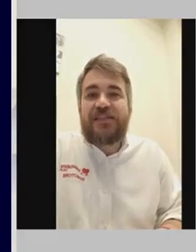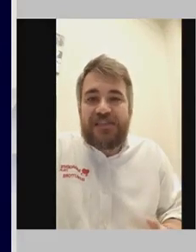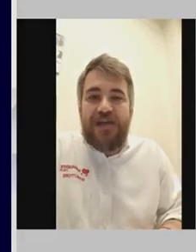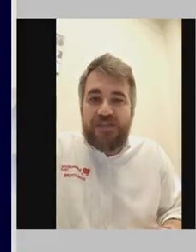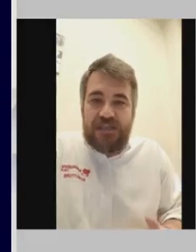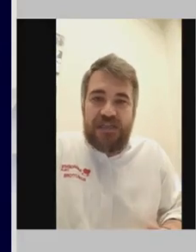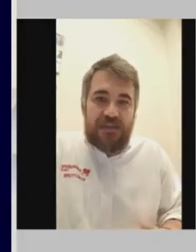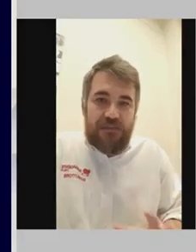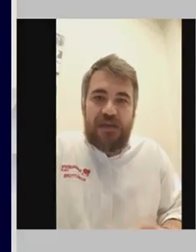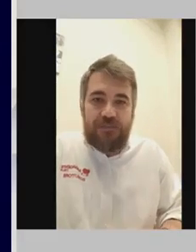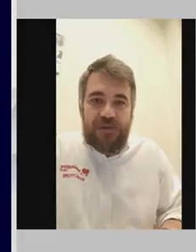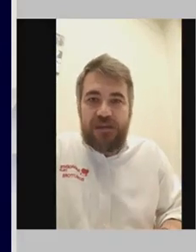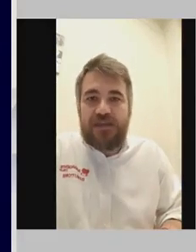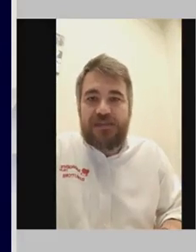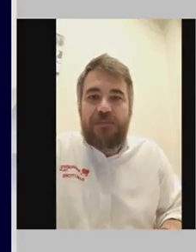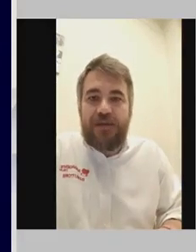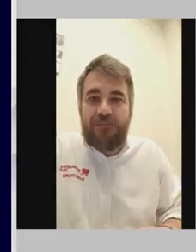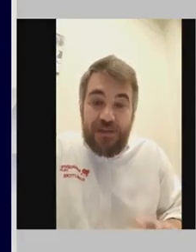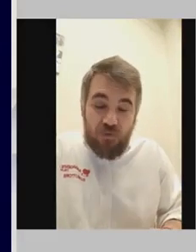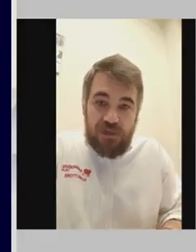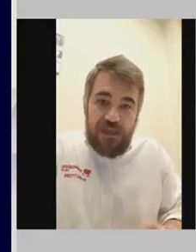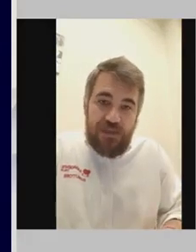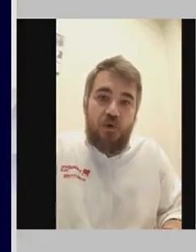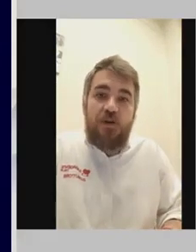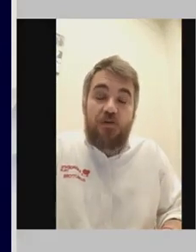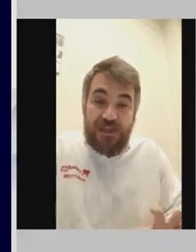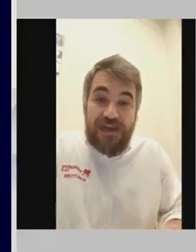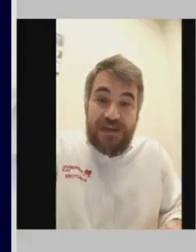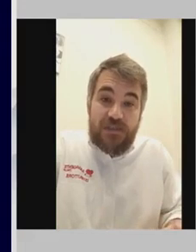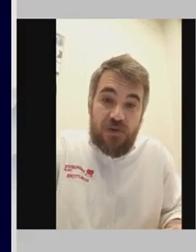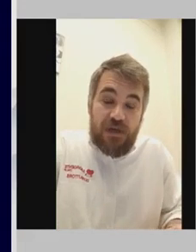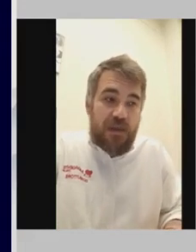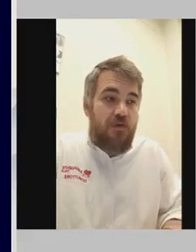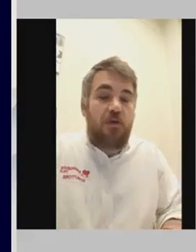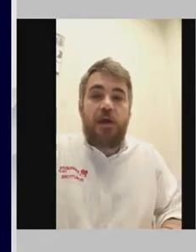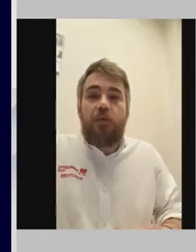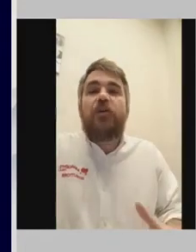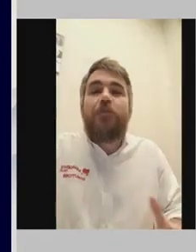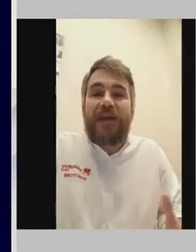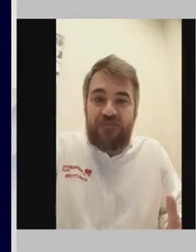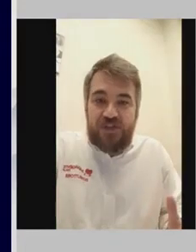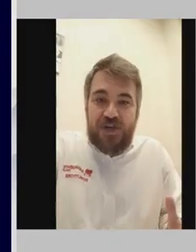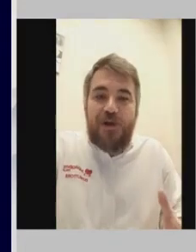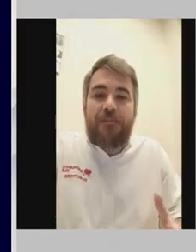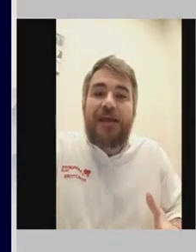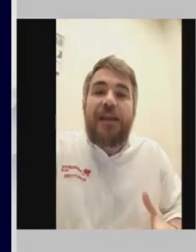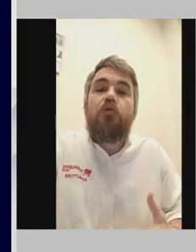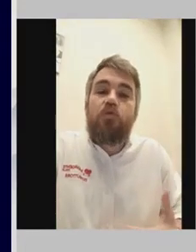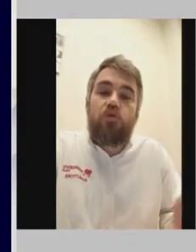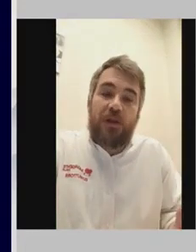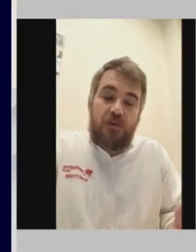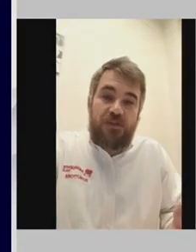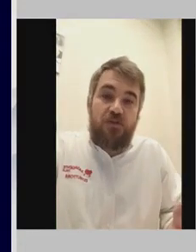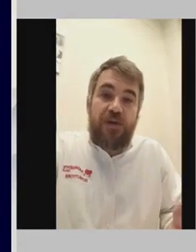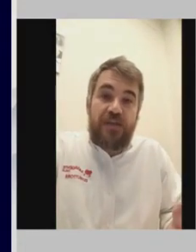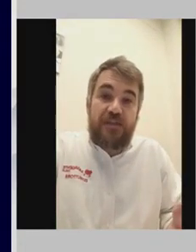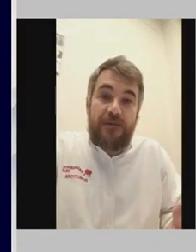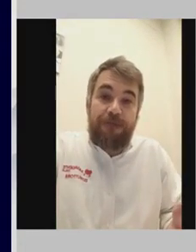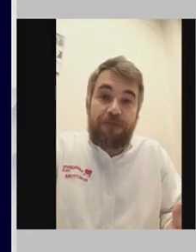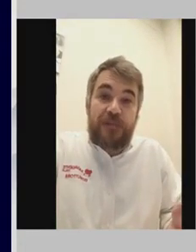parlando di 60-70 mila, dipende dalle stime, adulti che muoiono di arresto cardiaco. Quindi com'è che facciamo a cambiare la cultura di